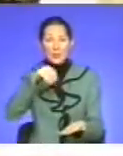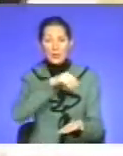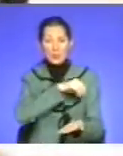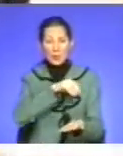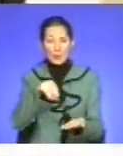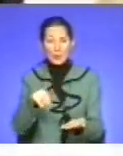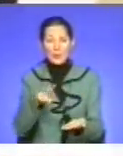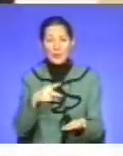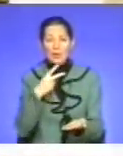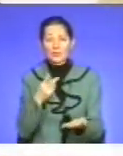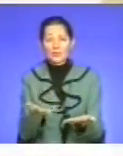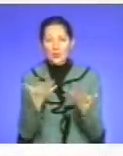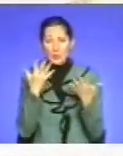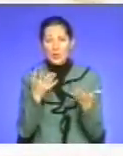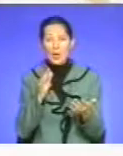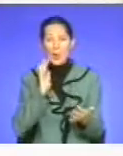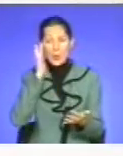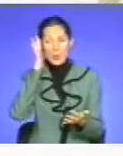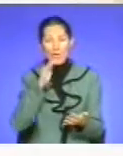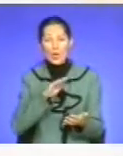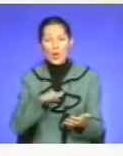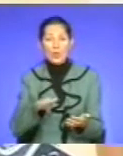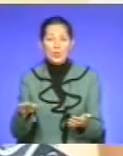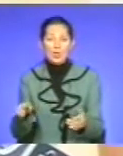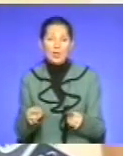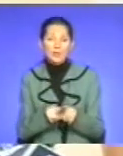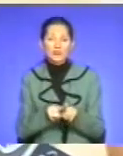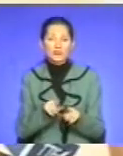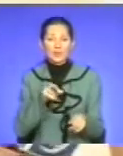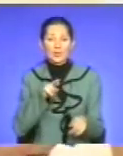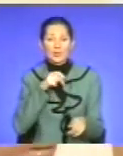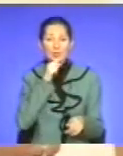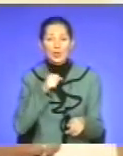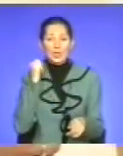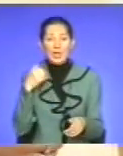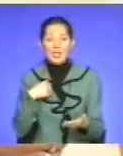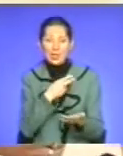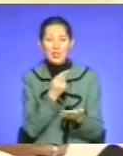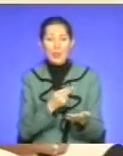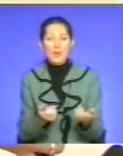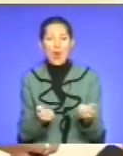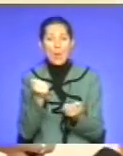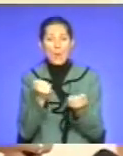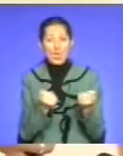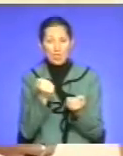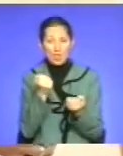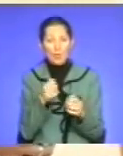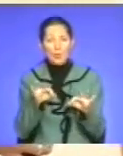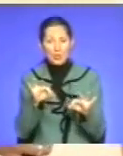виявилося, намальовані мрії у дітей зовсім дорослі. Я намалював машину. Це машина твоєї